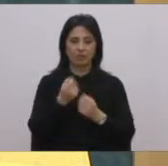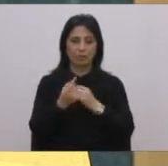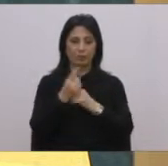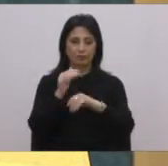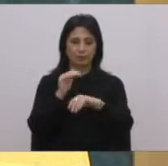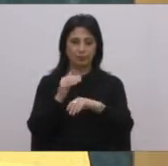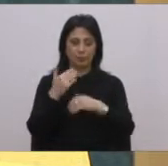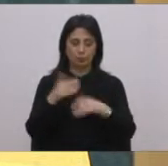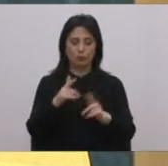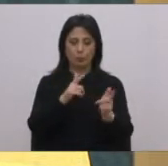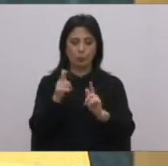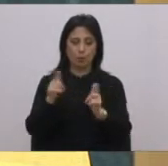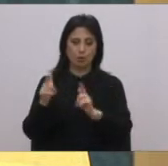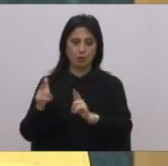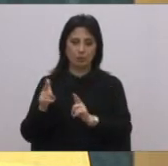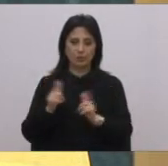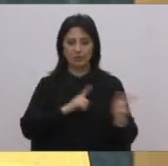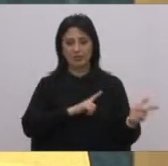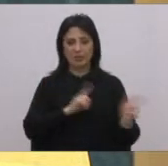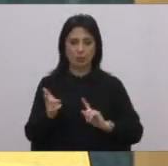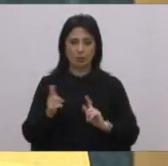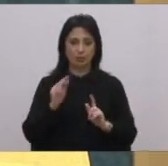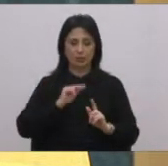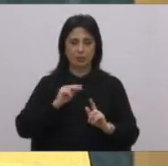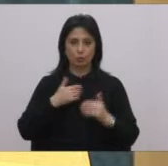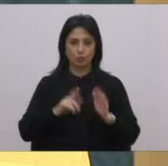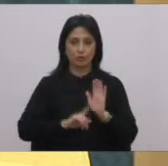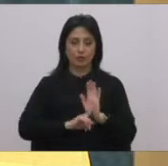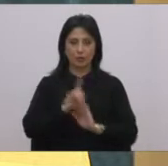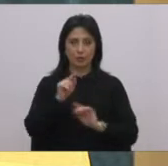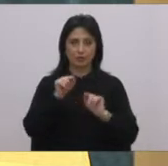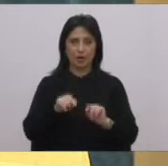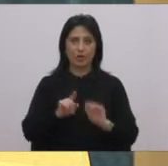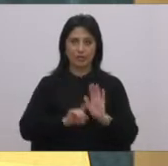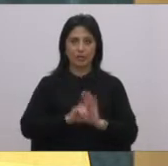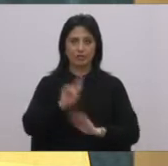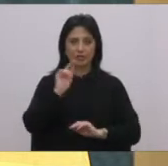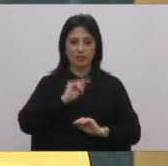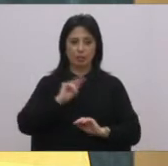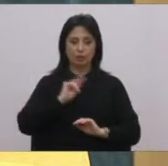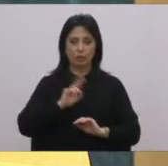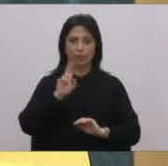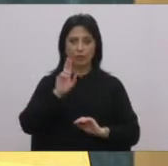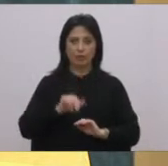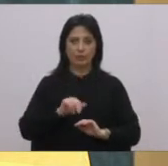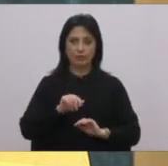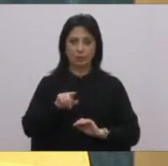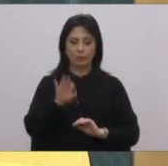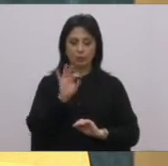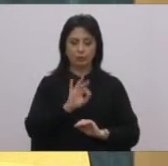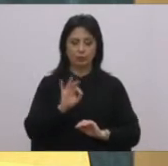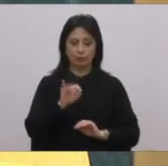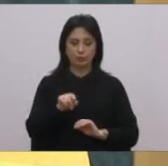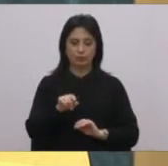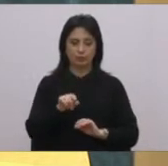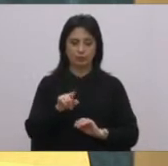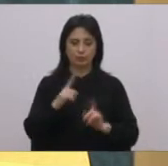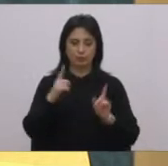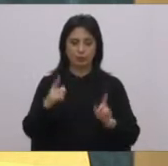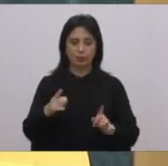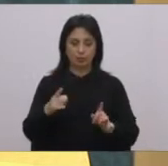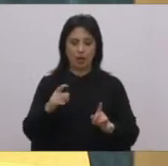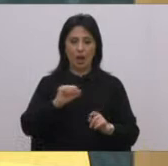გამოვლენილია, მოსამზადებელი და სამობილიზაციო სამუშაოები უკვე დაწყებულია და აქაც დაიწყება სამუშაოები და აღნიშნული